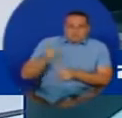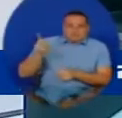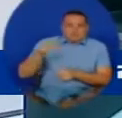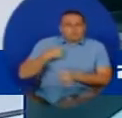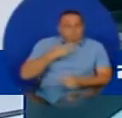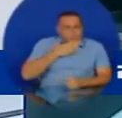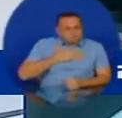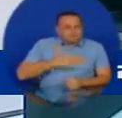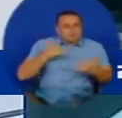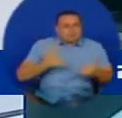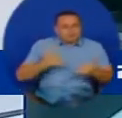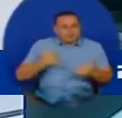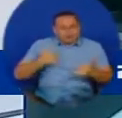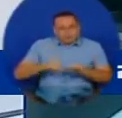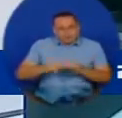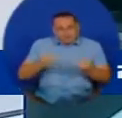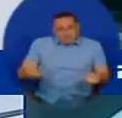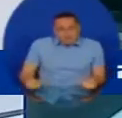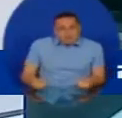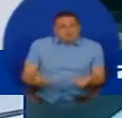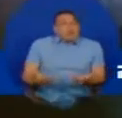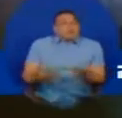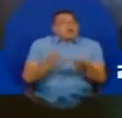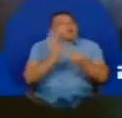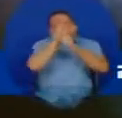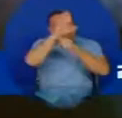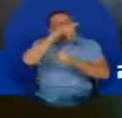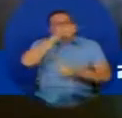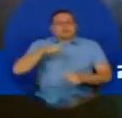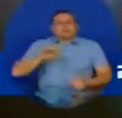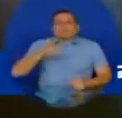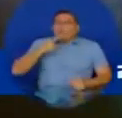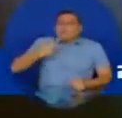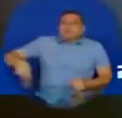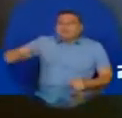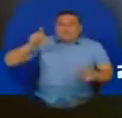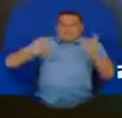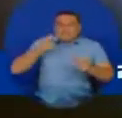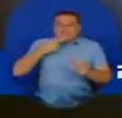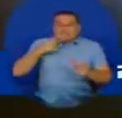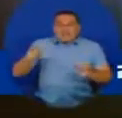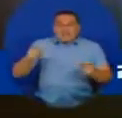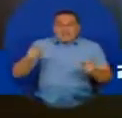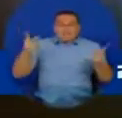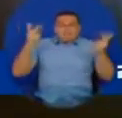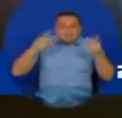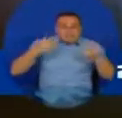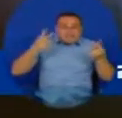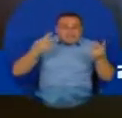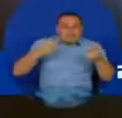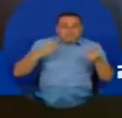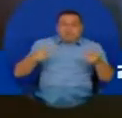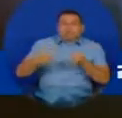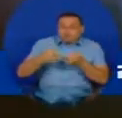אנחנו נבוא מלמטה ללמעלה, נעשה מהלך שאזרחי מדינת ישראל מנסחים לעצמם את האמנה, מה הציפייה שלהם לנבחרי הציבור.